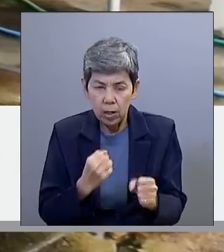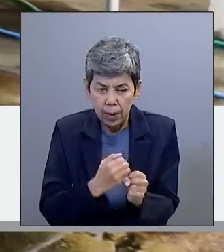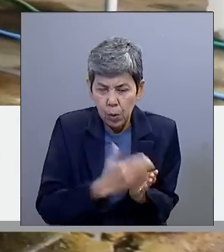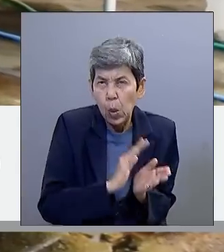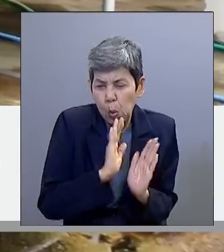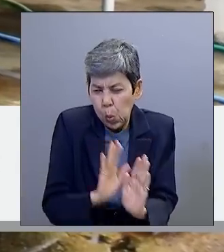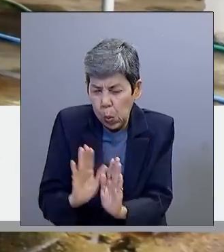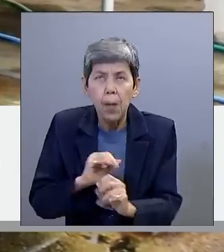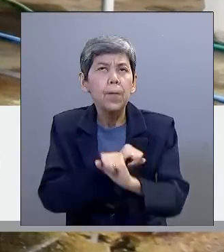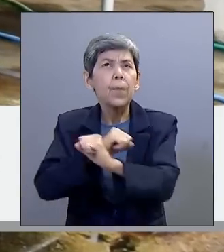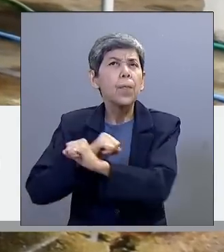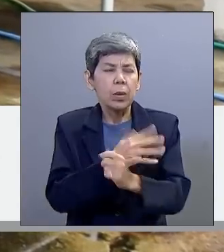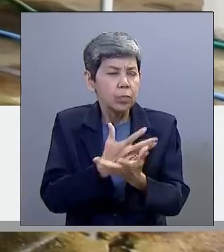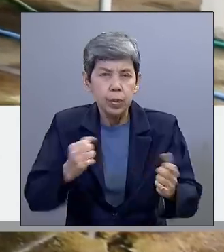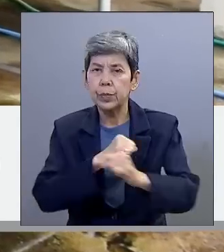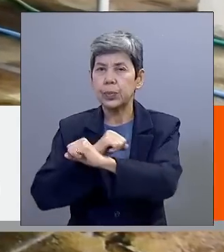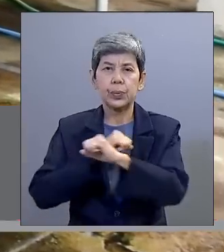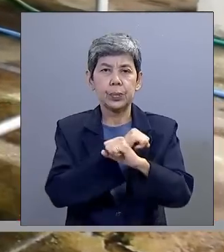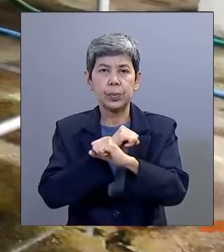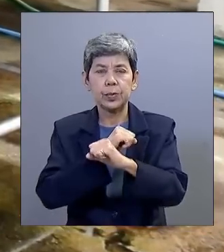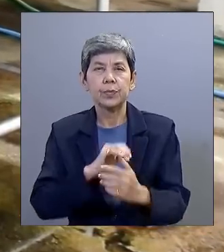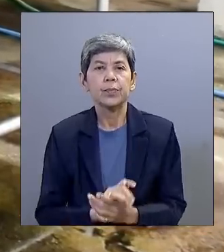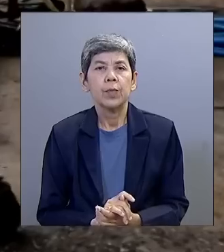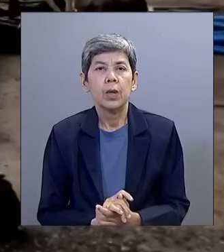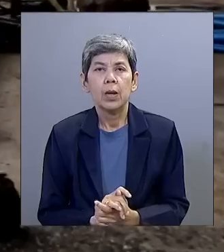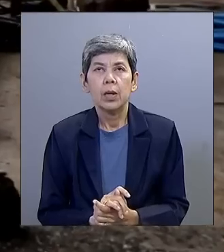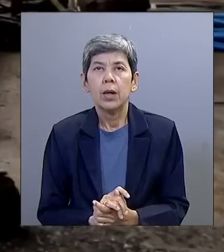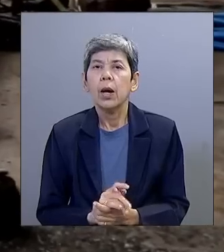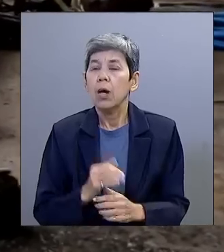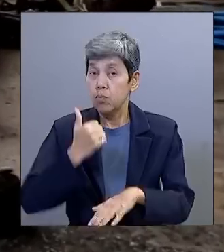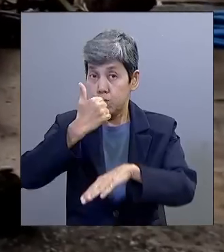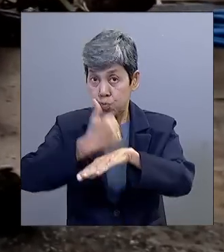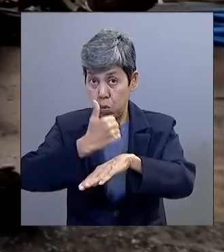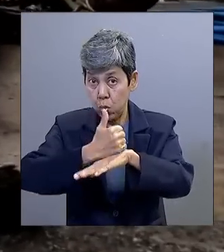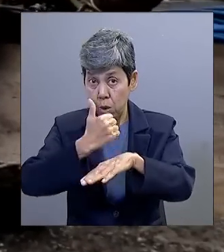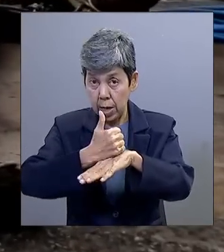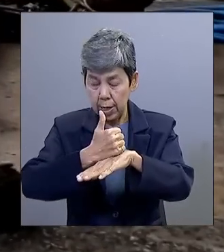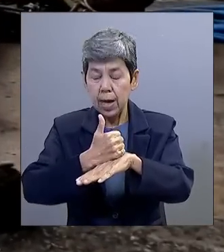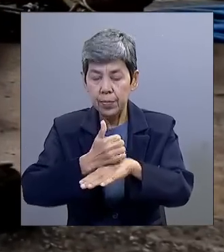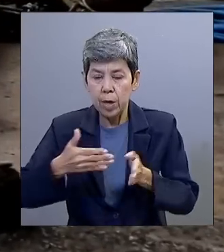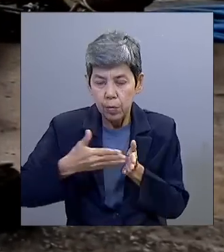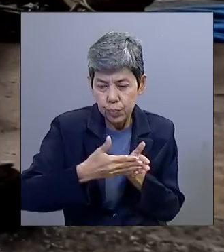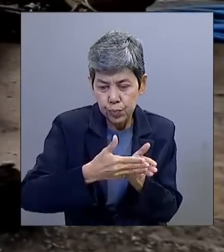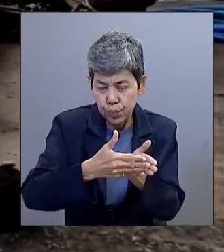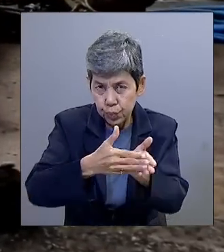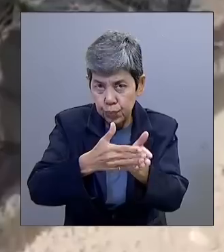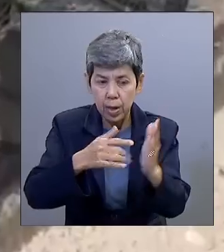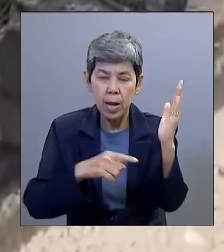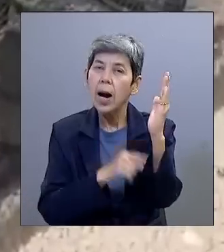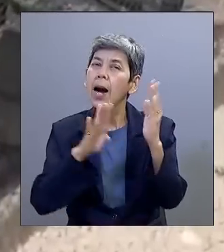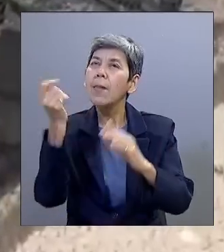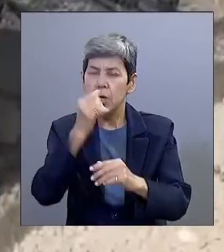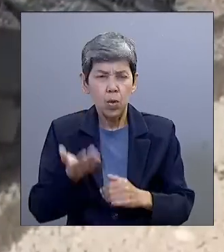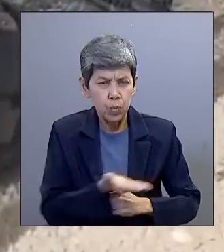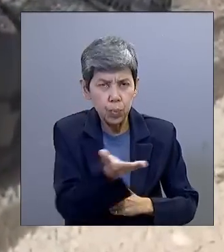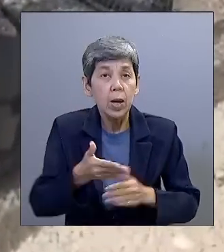าไว้เพื่อป้องกันความเสียหายค่ะนายมานะนวลหวานผู้อำนวยการสำนักงานเจ้าท่าภูมิภาคสาขากระบี่ข